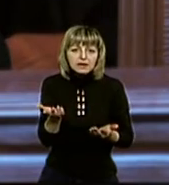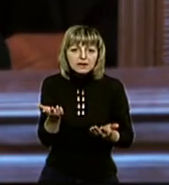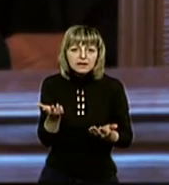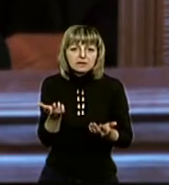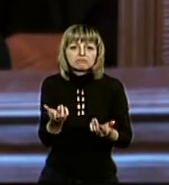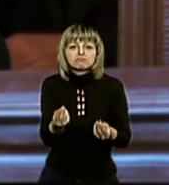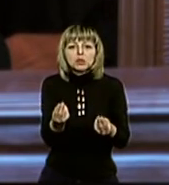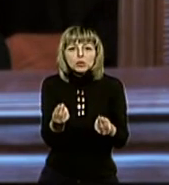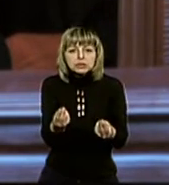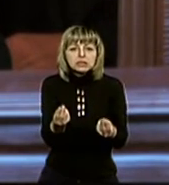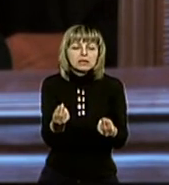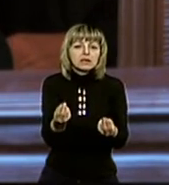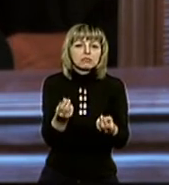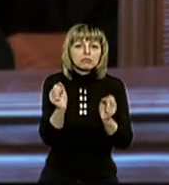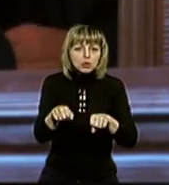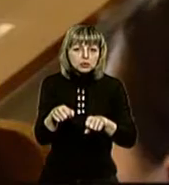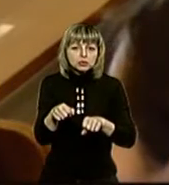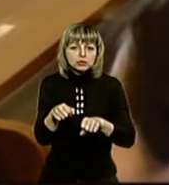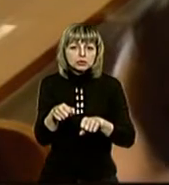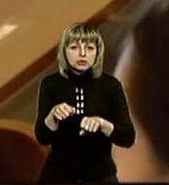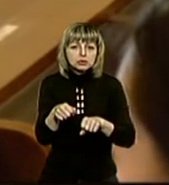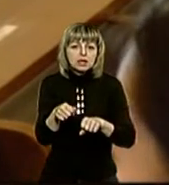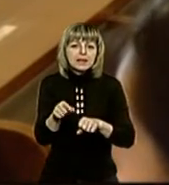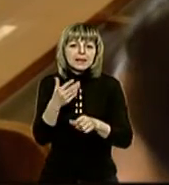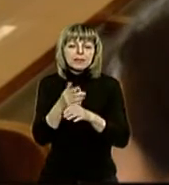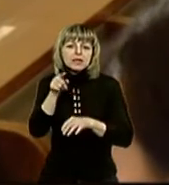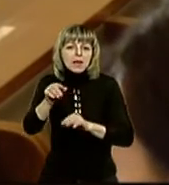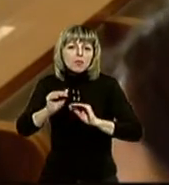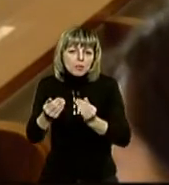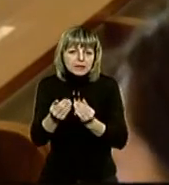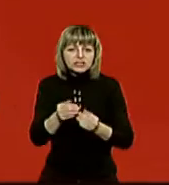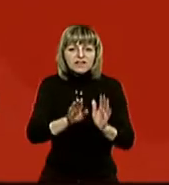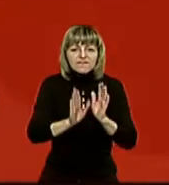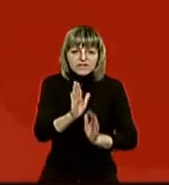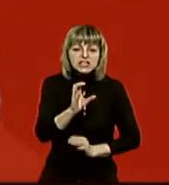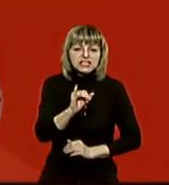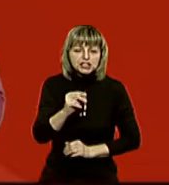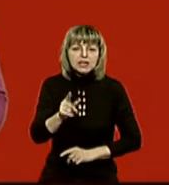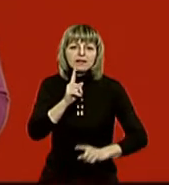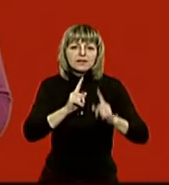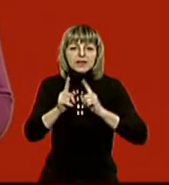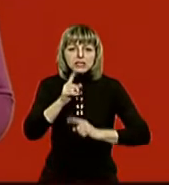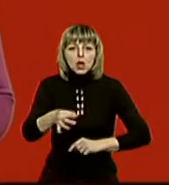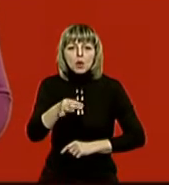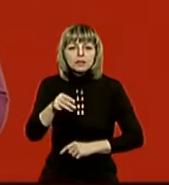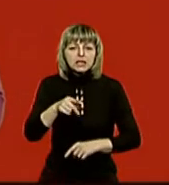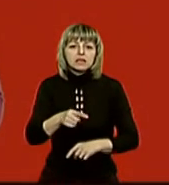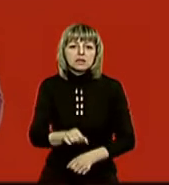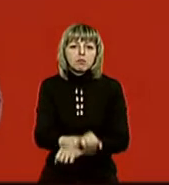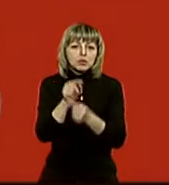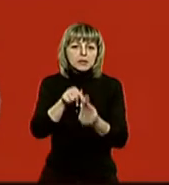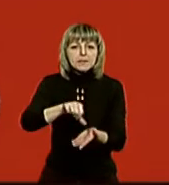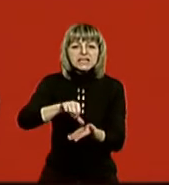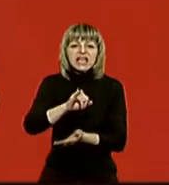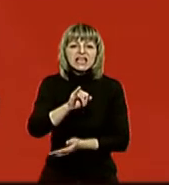з яких резервів і саме які статті вони можуть обмежити з січня місяця. На сесії обласної ради протестували